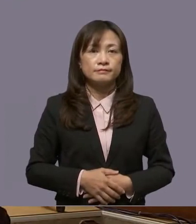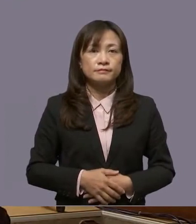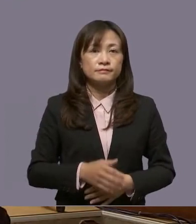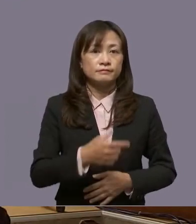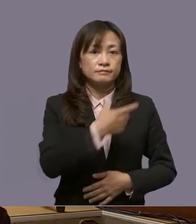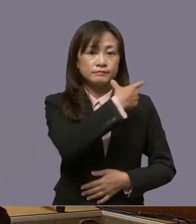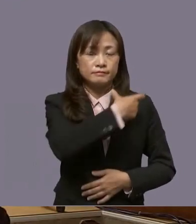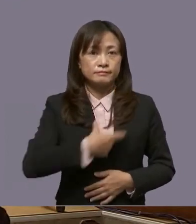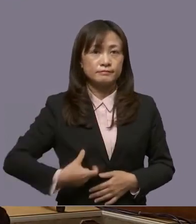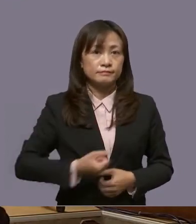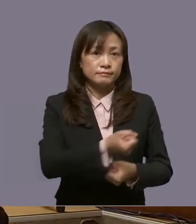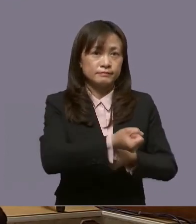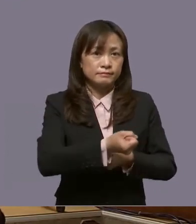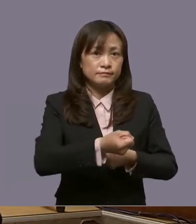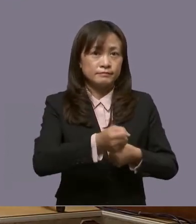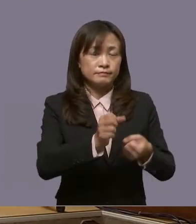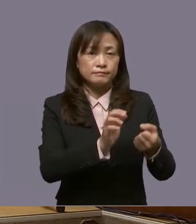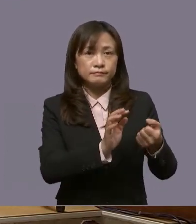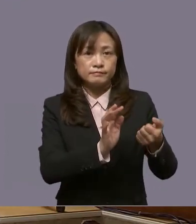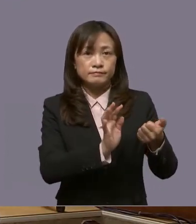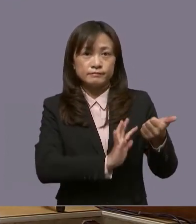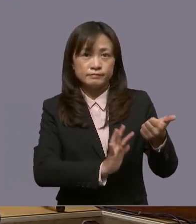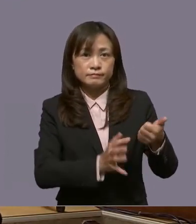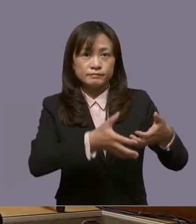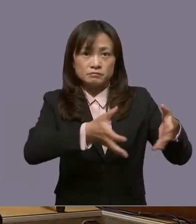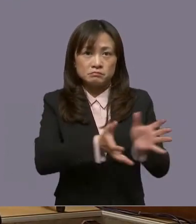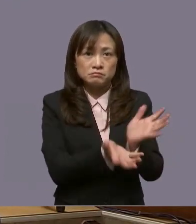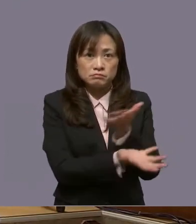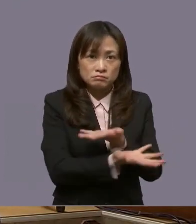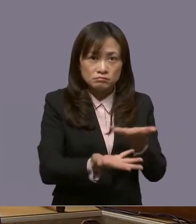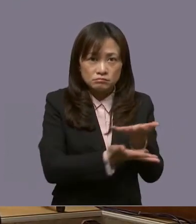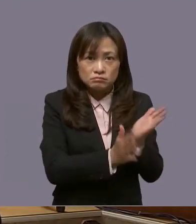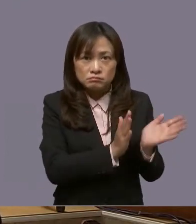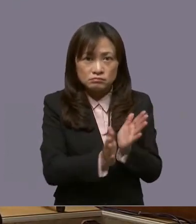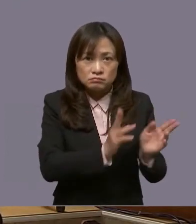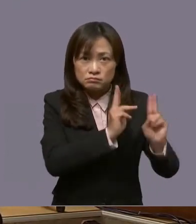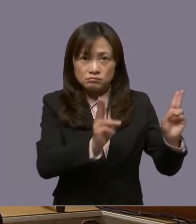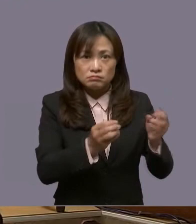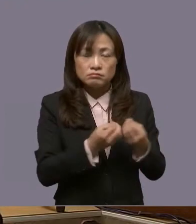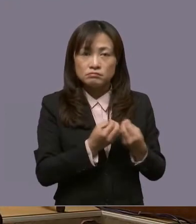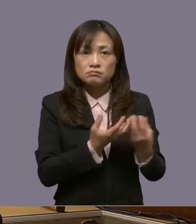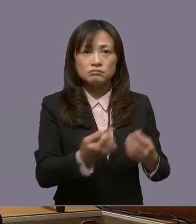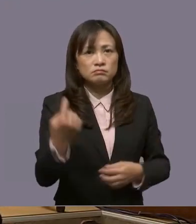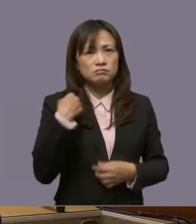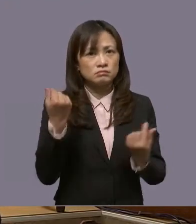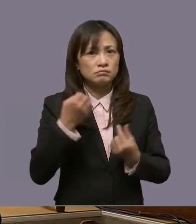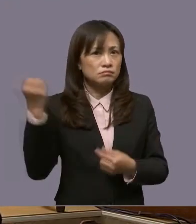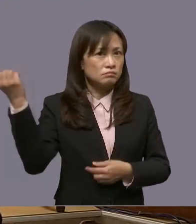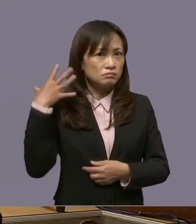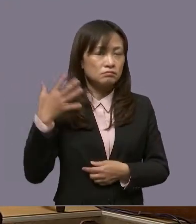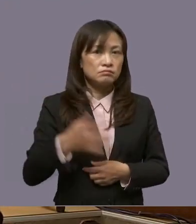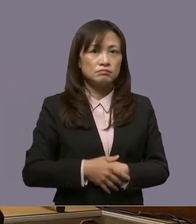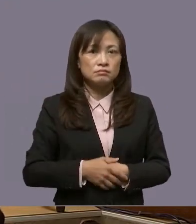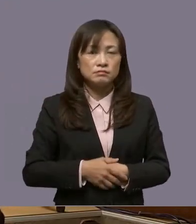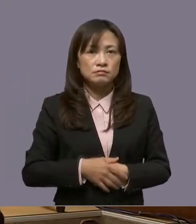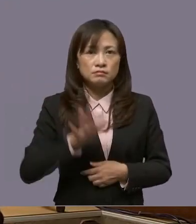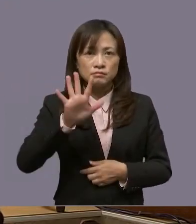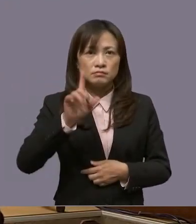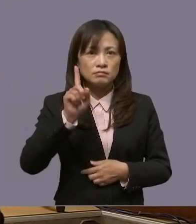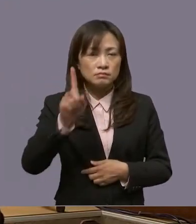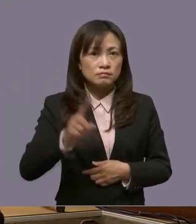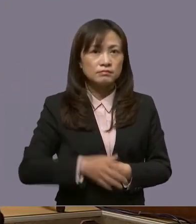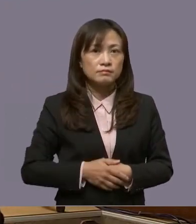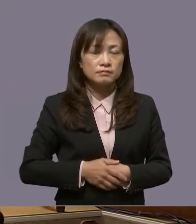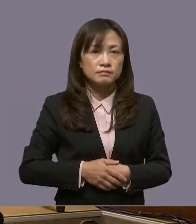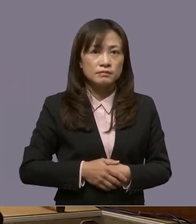排的状况怎么样？因为昨天好像有传出说焦糖哥哥会加入团队嘛，